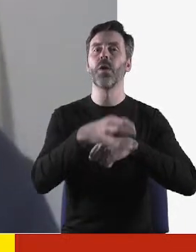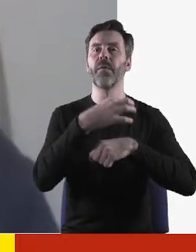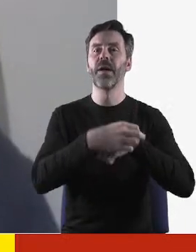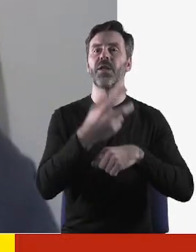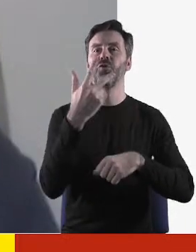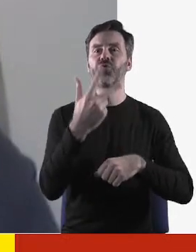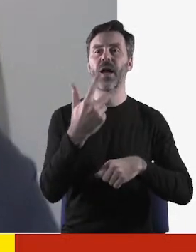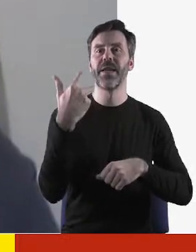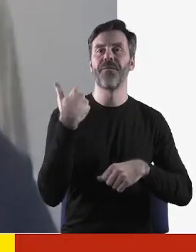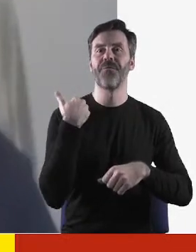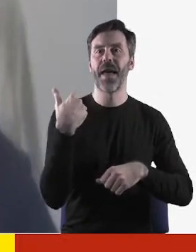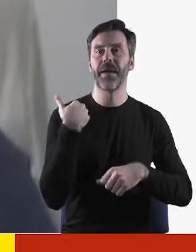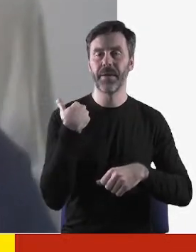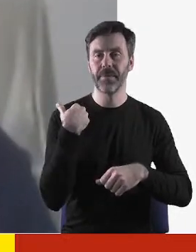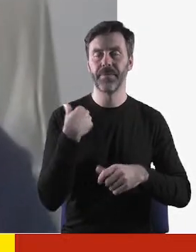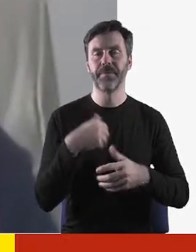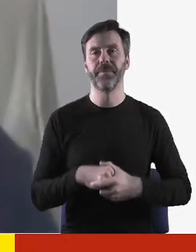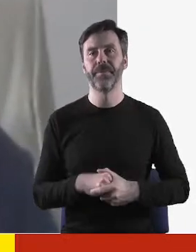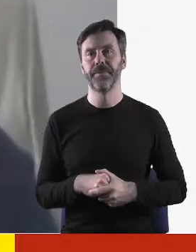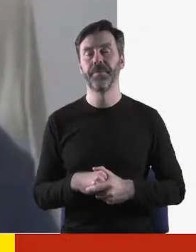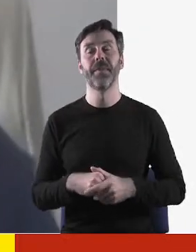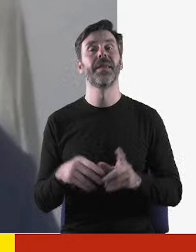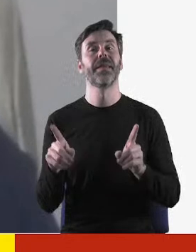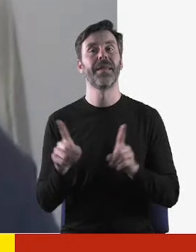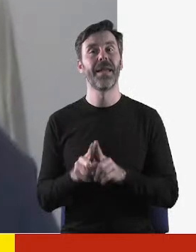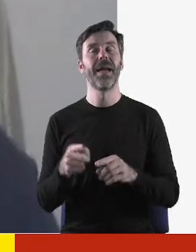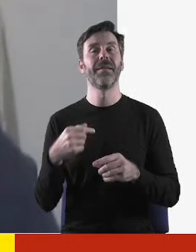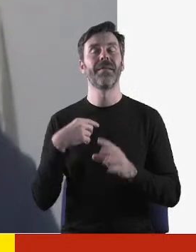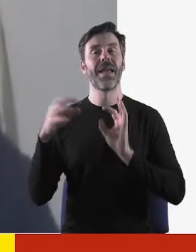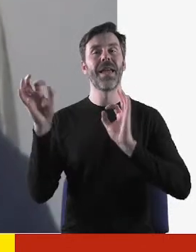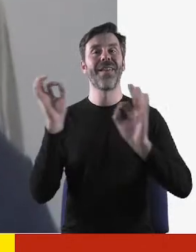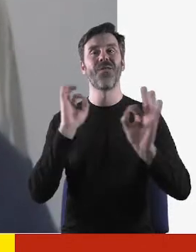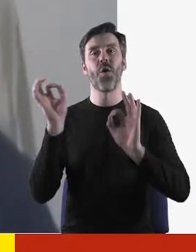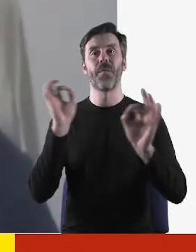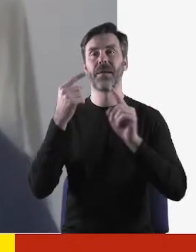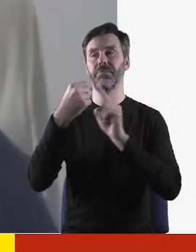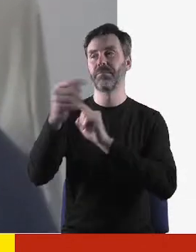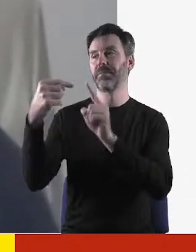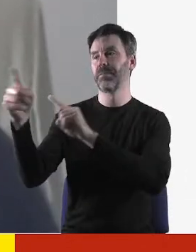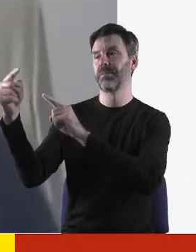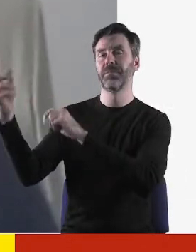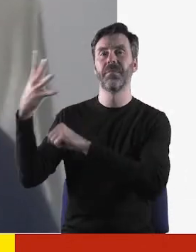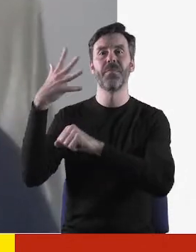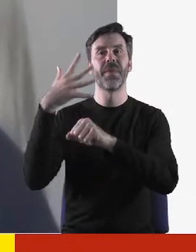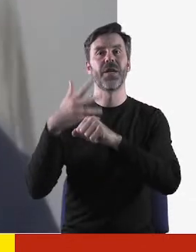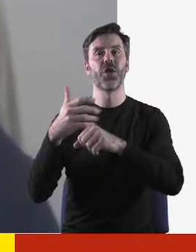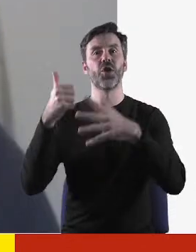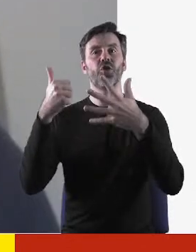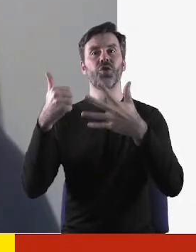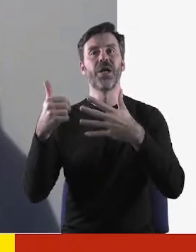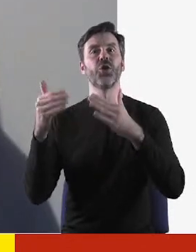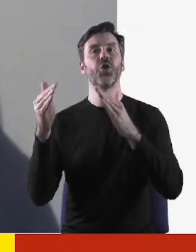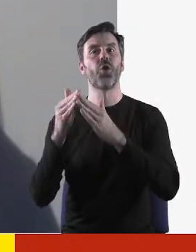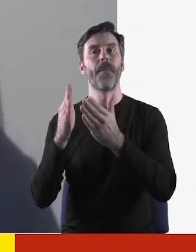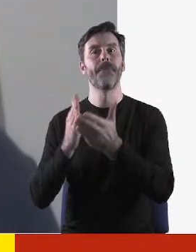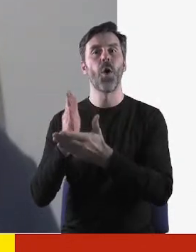trzeciego wieku. Skierowaliśmy również informacje do 56 domów pomocy społecznej,